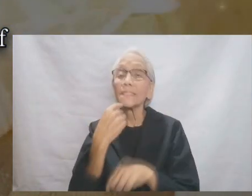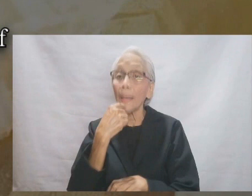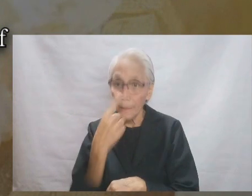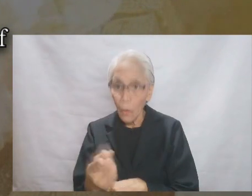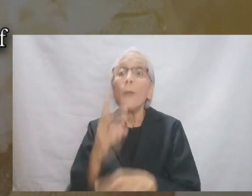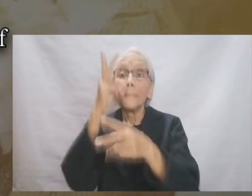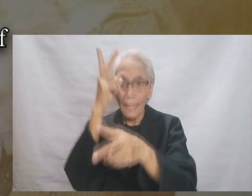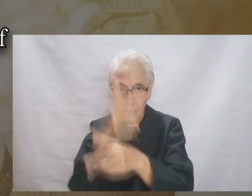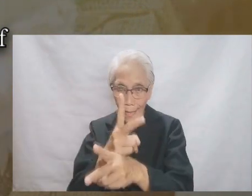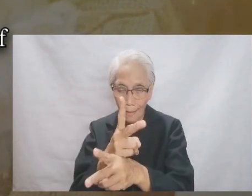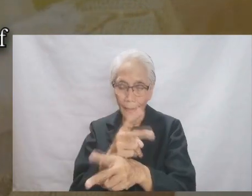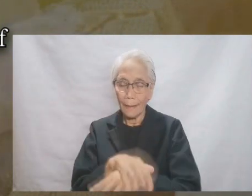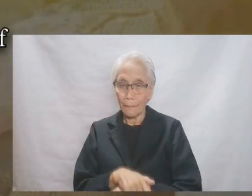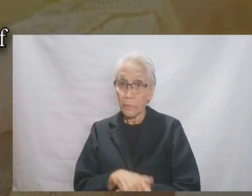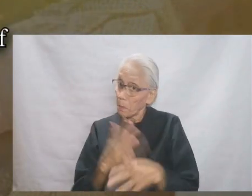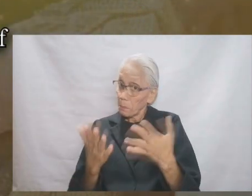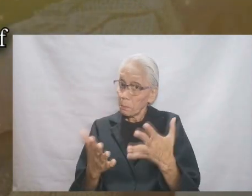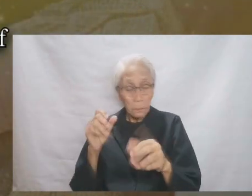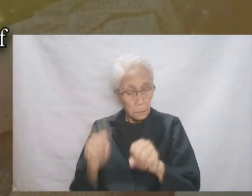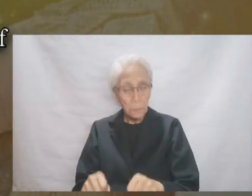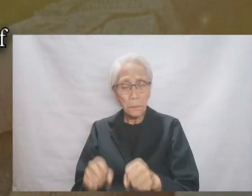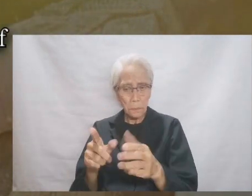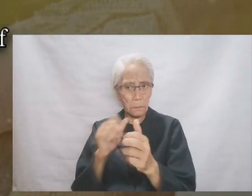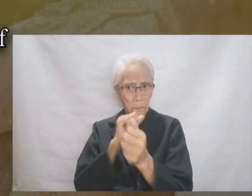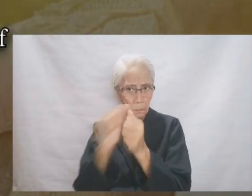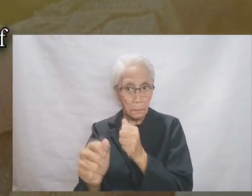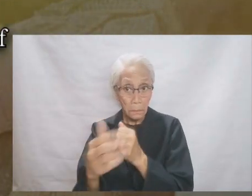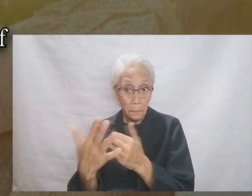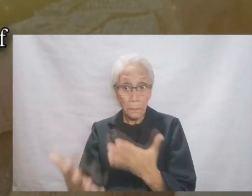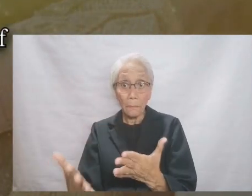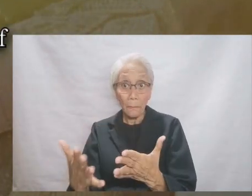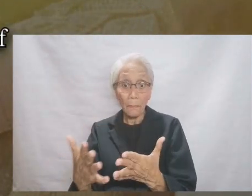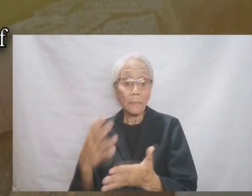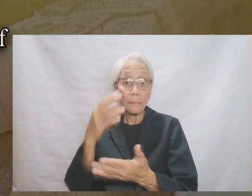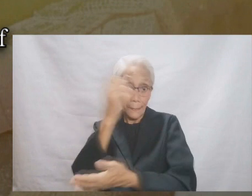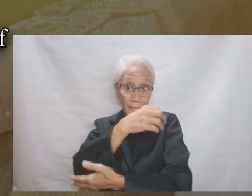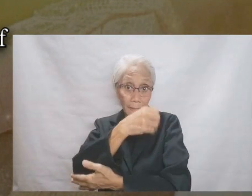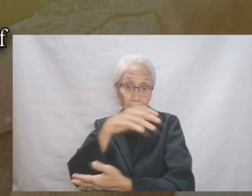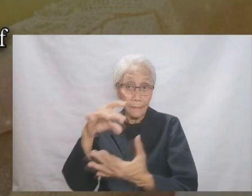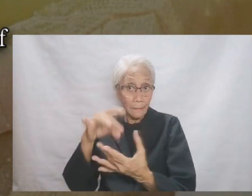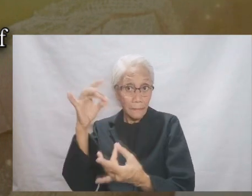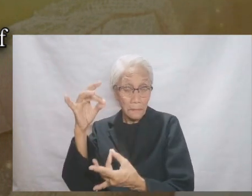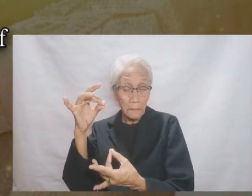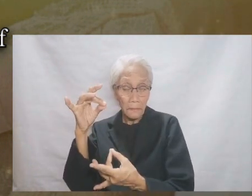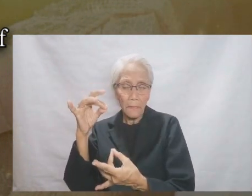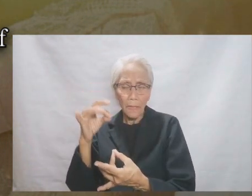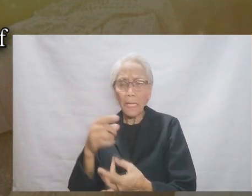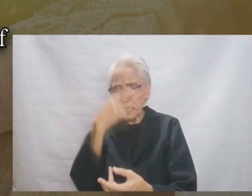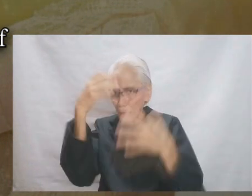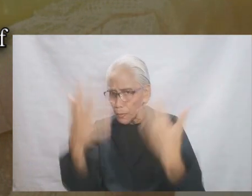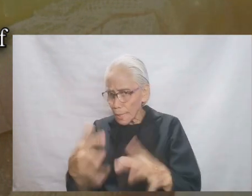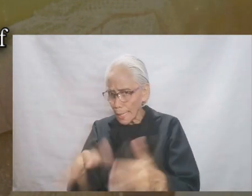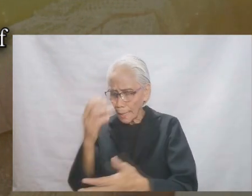ko, mag-ingat ka. Pwede mong lagpasan ang baptism of the Holy Spirit dahil nabinyagan